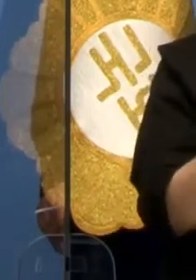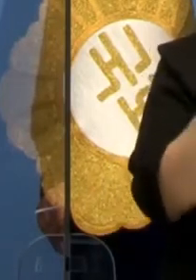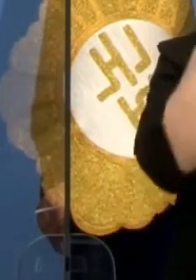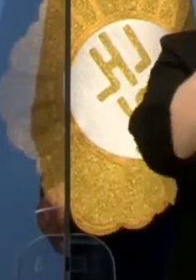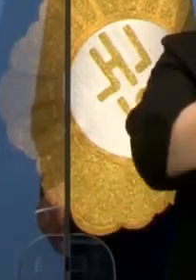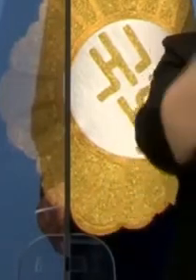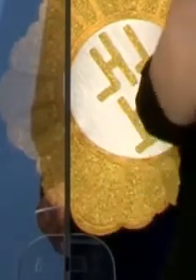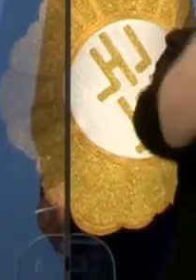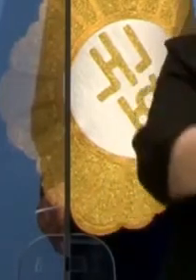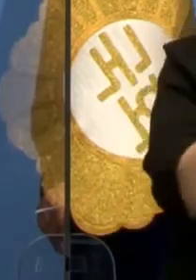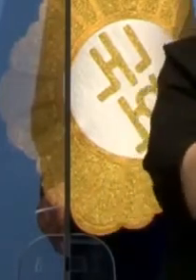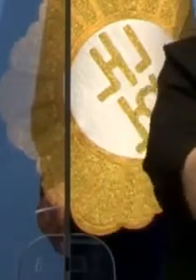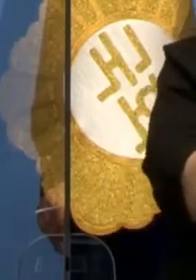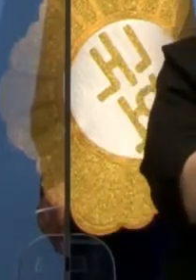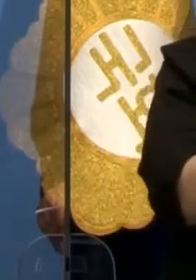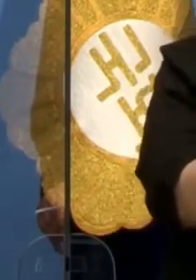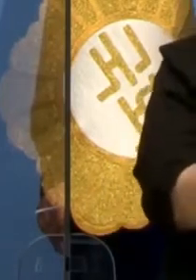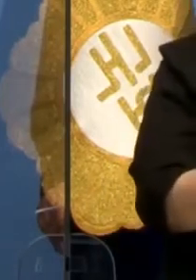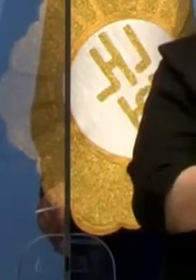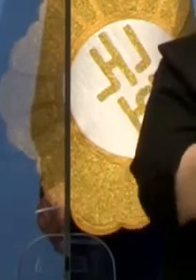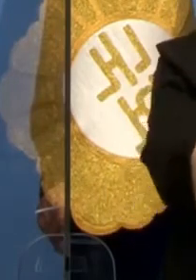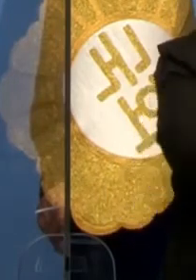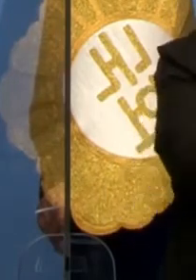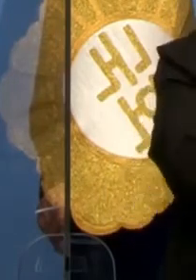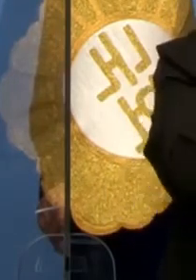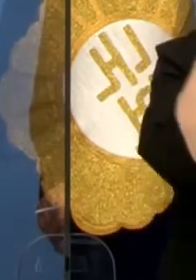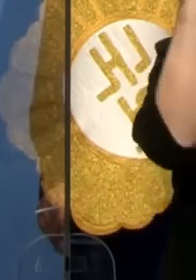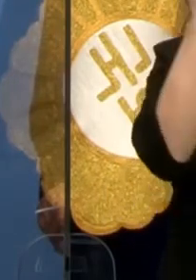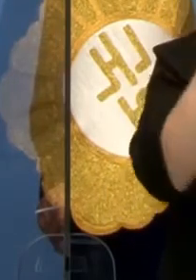청와대의 하명을 기정사실화하는 김 의원의 발언은